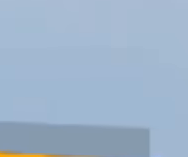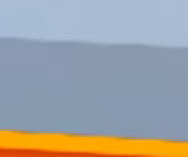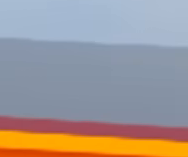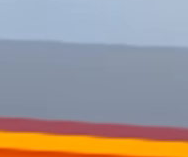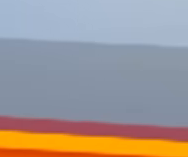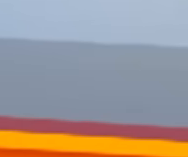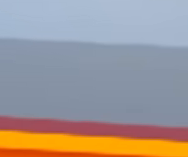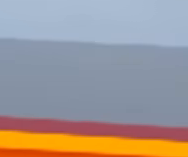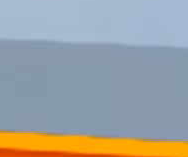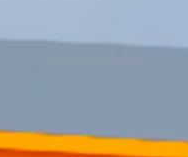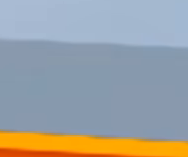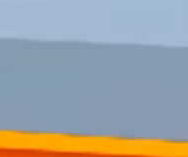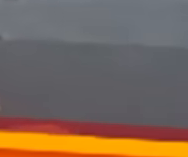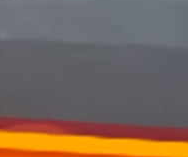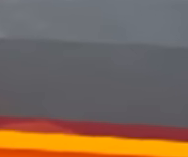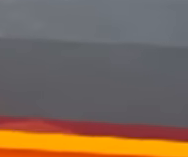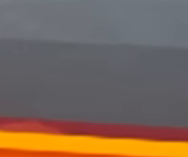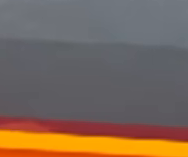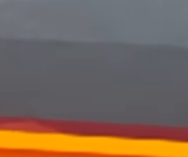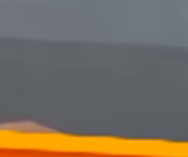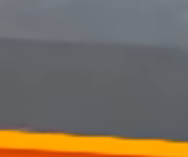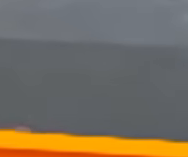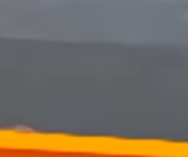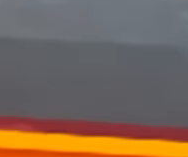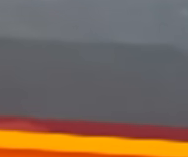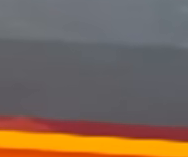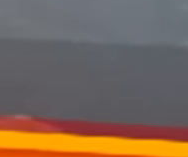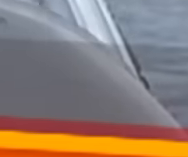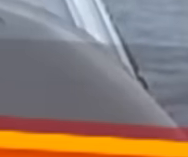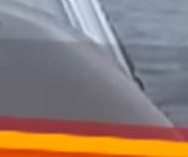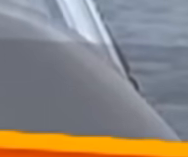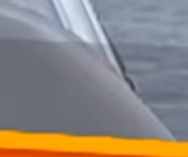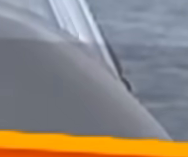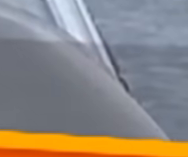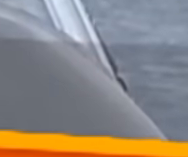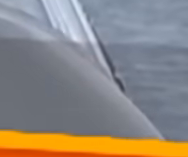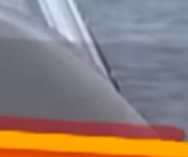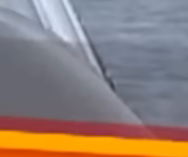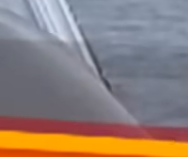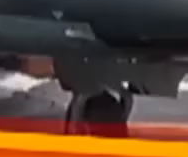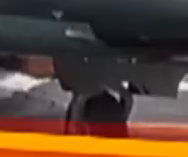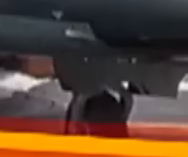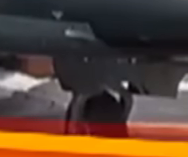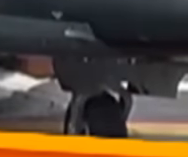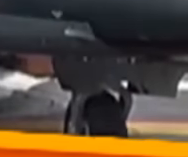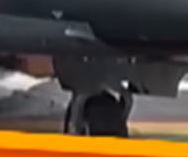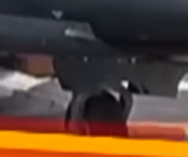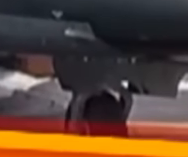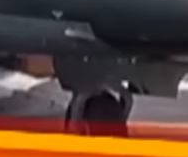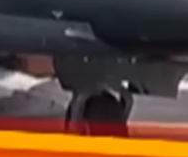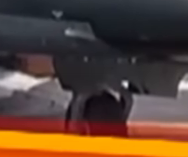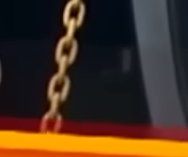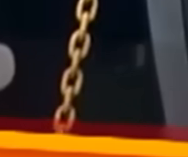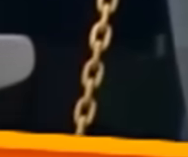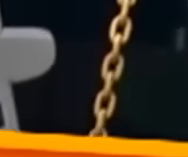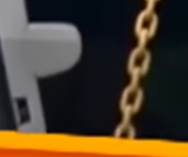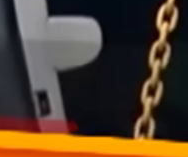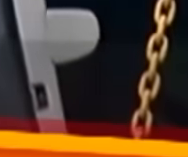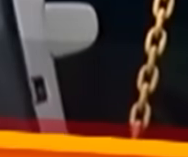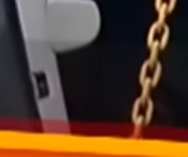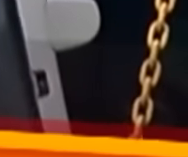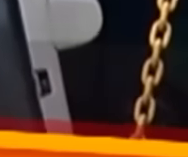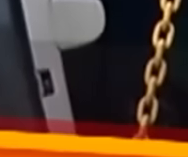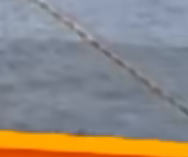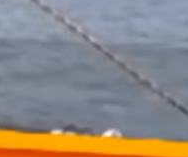Susunod, dalawang Pinay pilot nagpakitang gilas sa unang araw ng balikatan exercises ng Pilipinas, Amerika at France